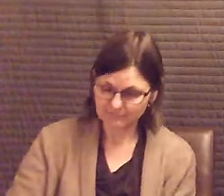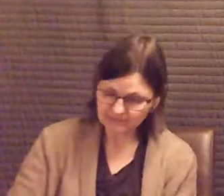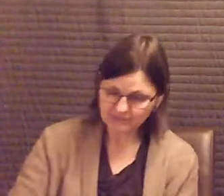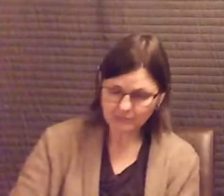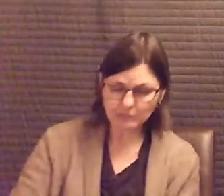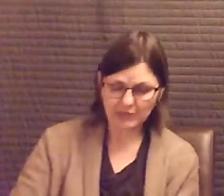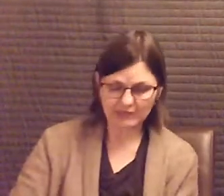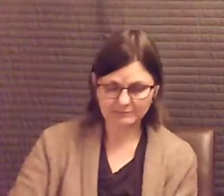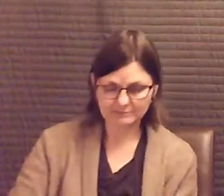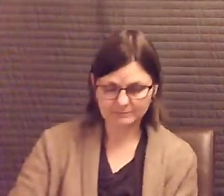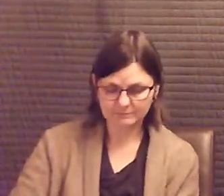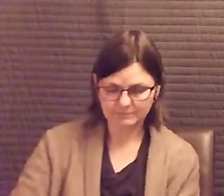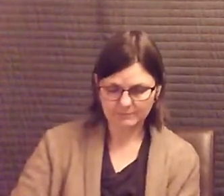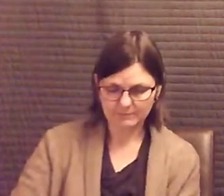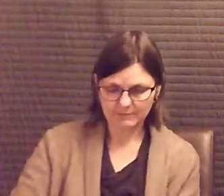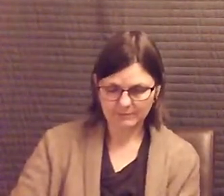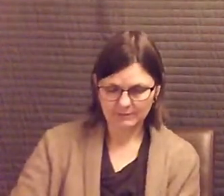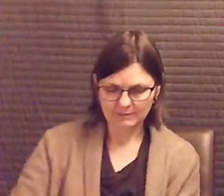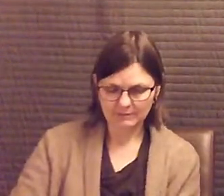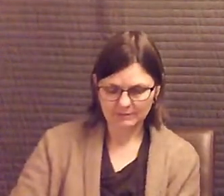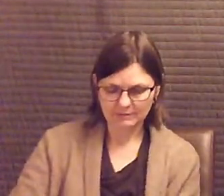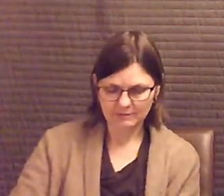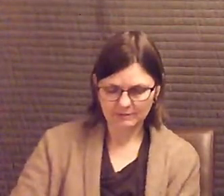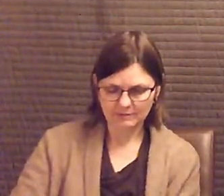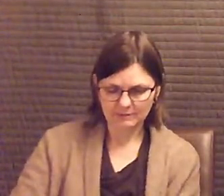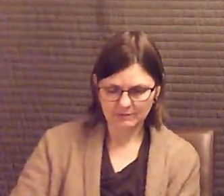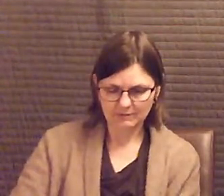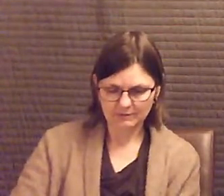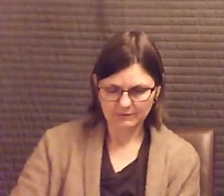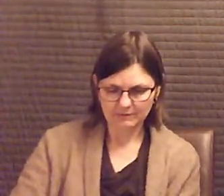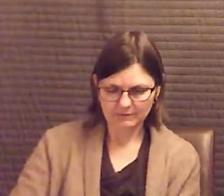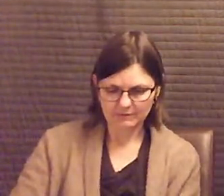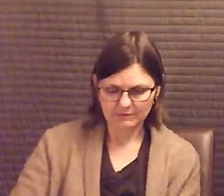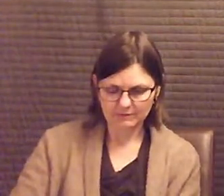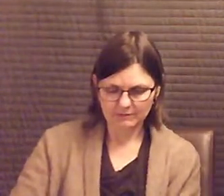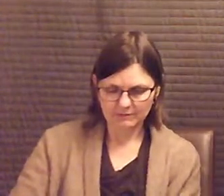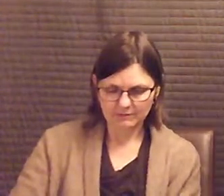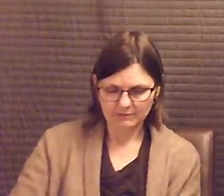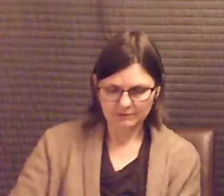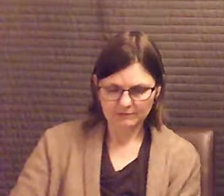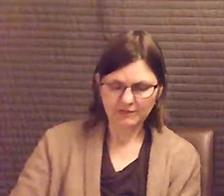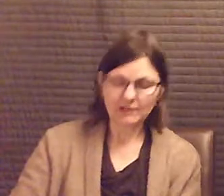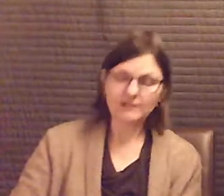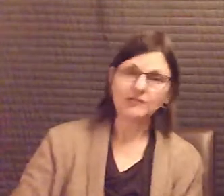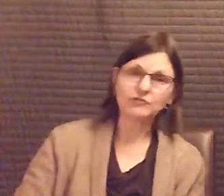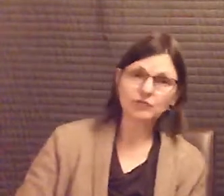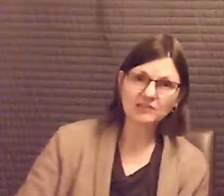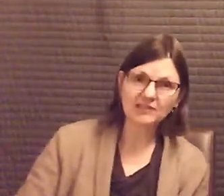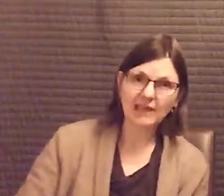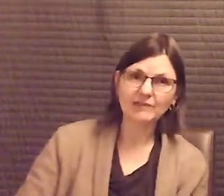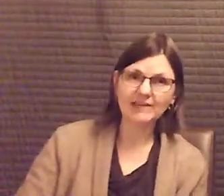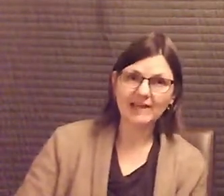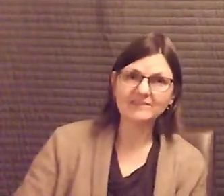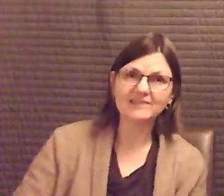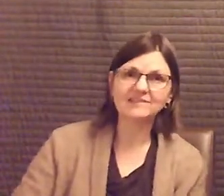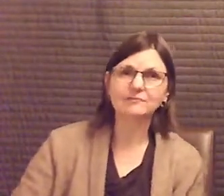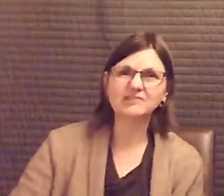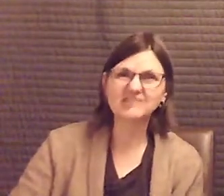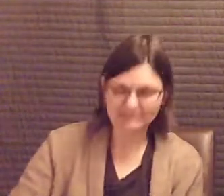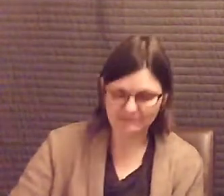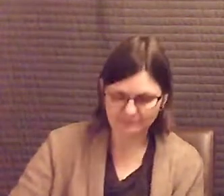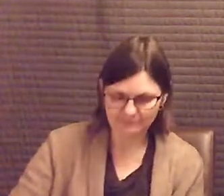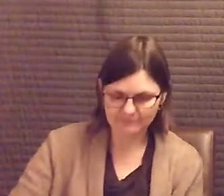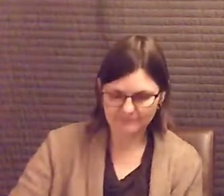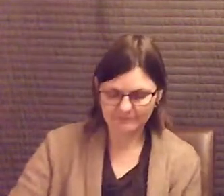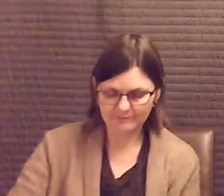met zachtmoedigheid nieuwe week en strak windows de op ons de mezelf dit is king james en unie zaal instructies geven aan hen die zich